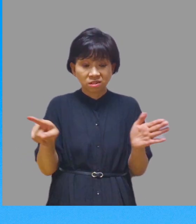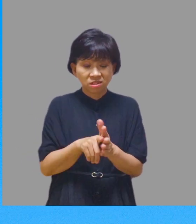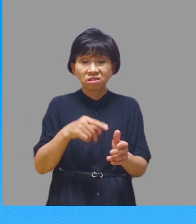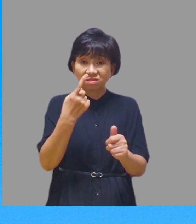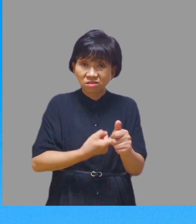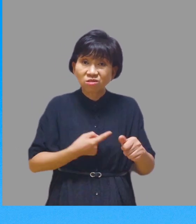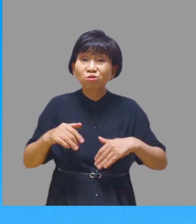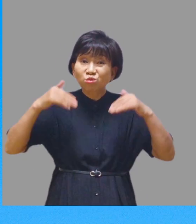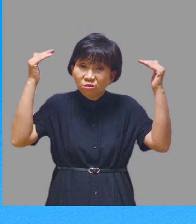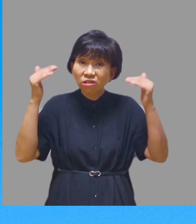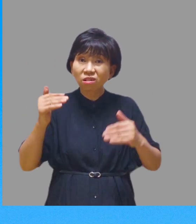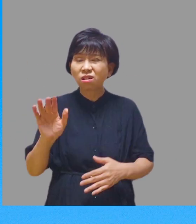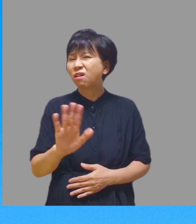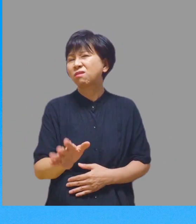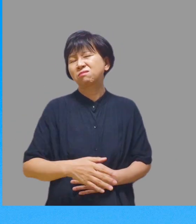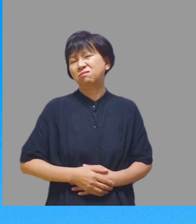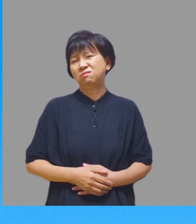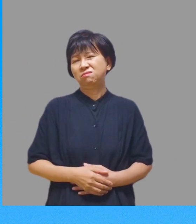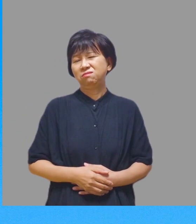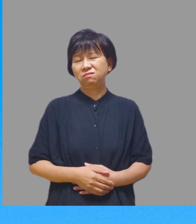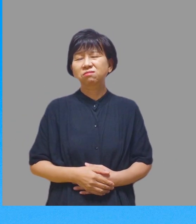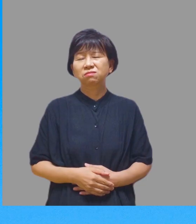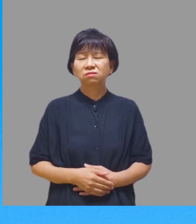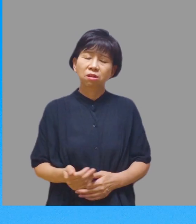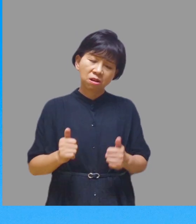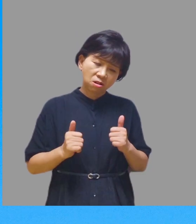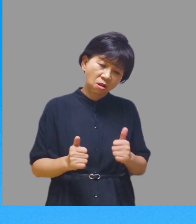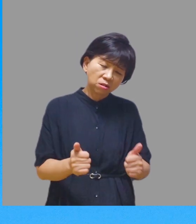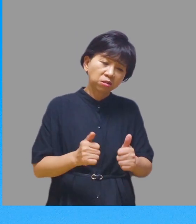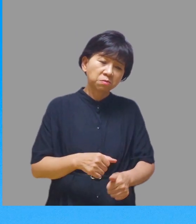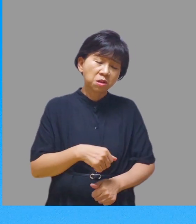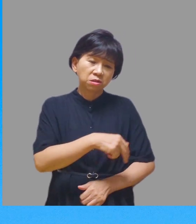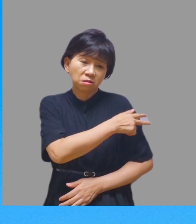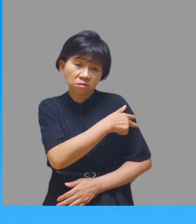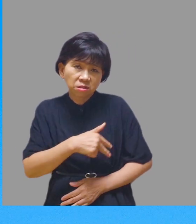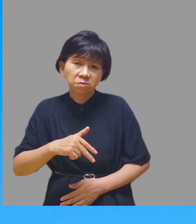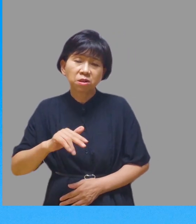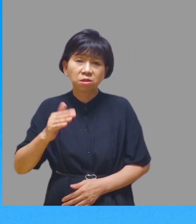열심히 하다가 직분 받았다고 끝입니까?